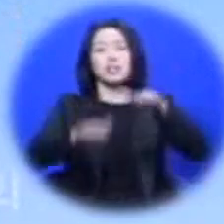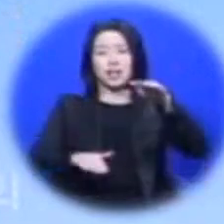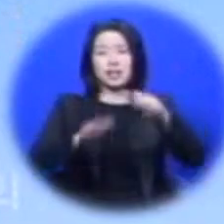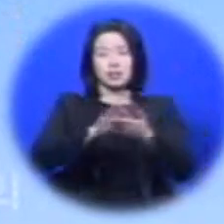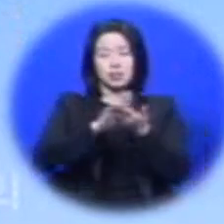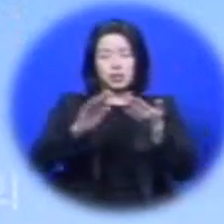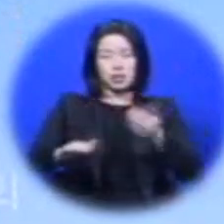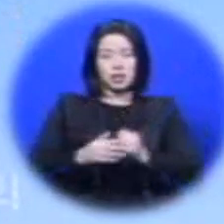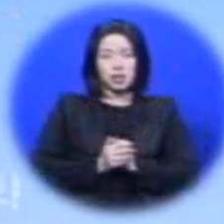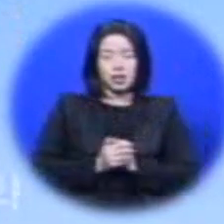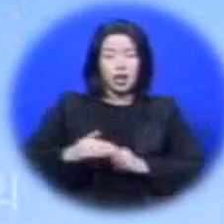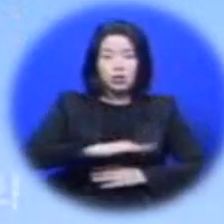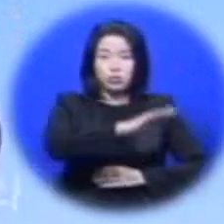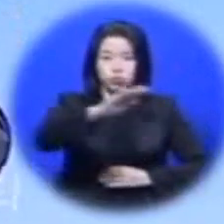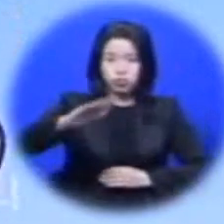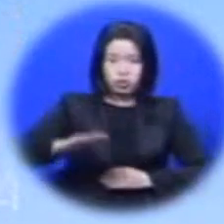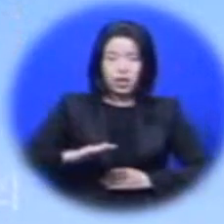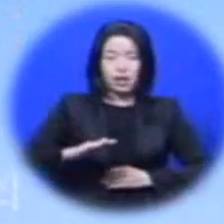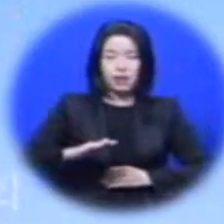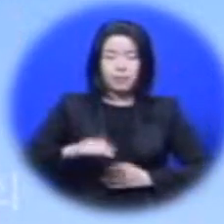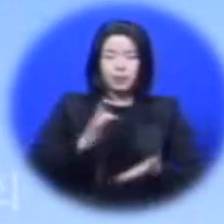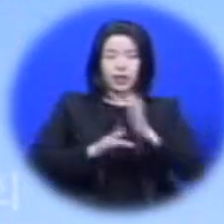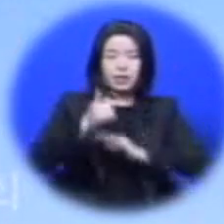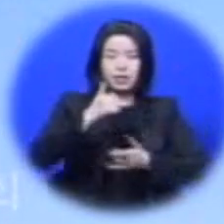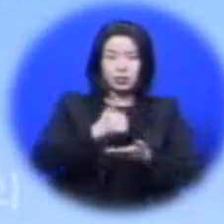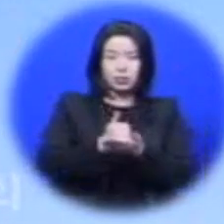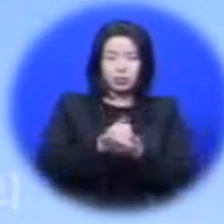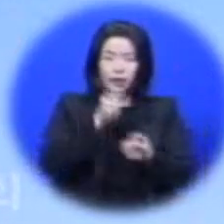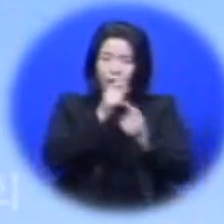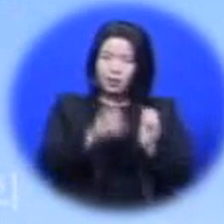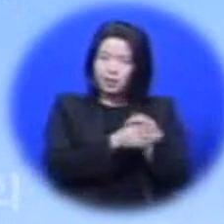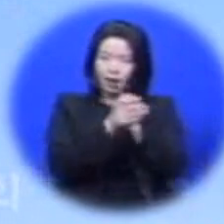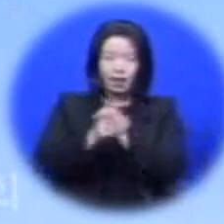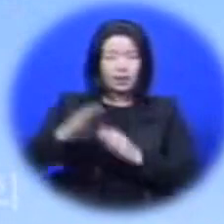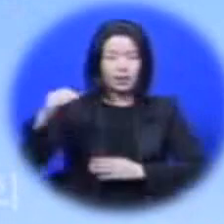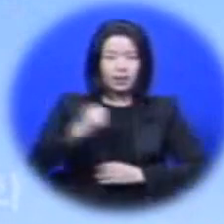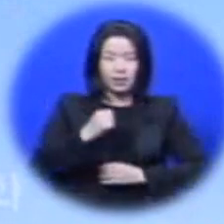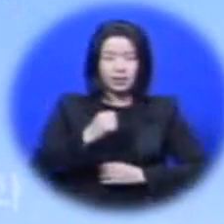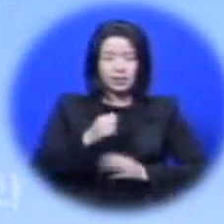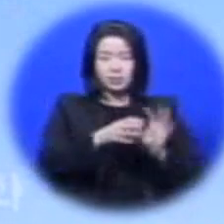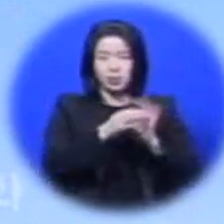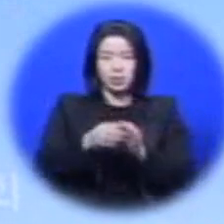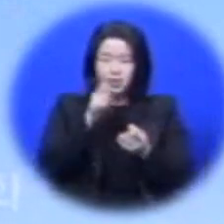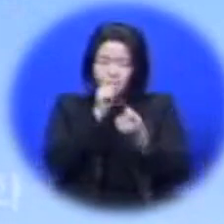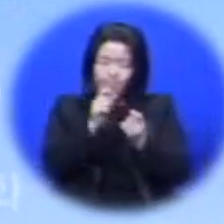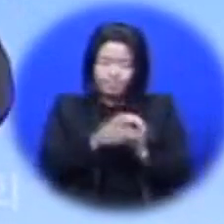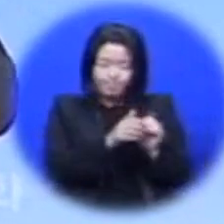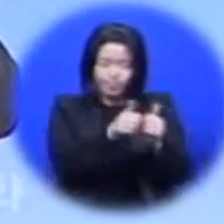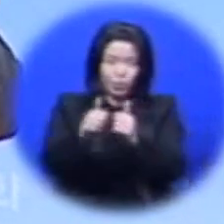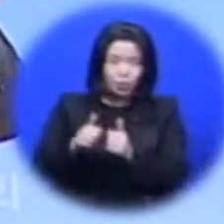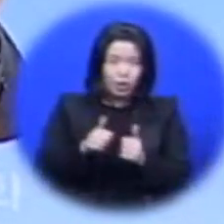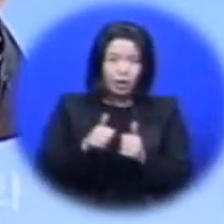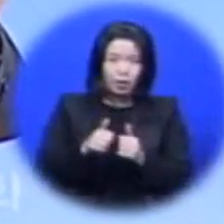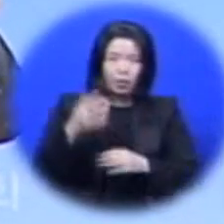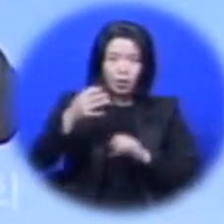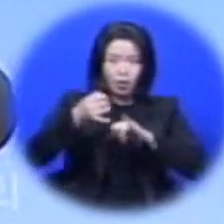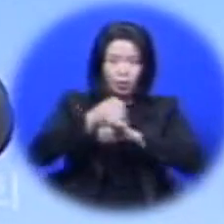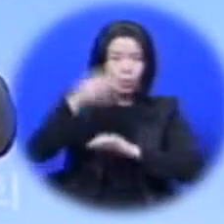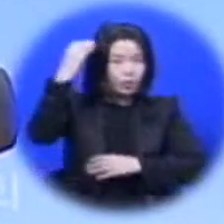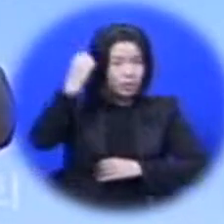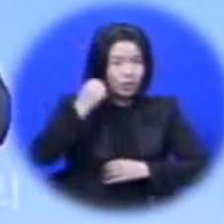겁니다. 우리가 예수님과 사귐을 가지면서 친밀하게 주님과 동행하려면 반드시 기억해야 될